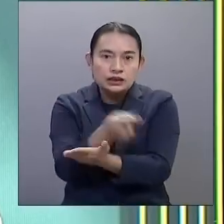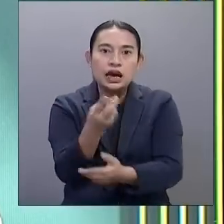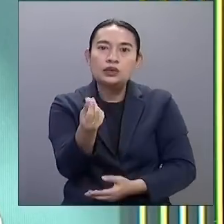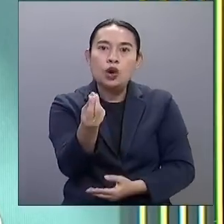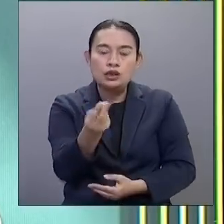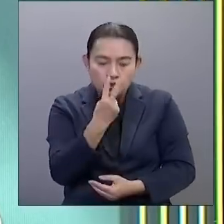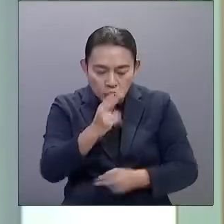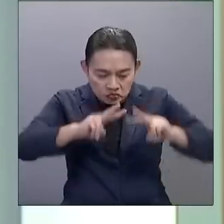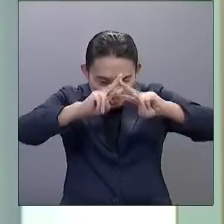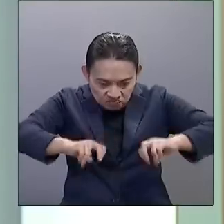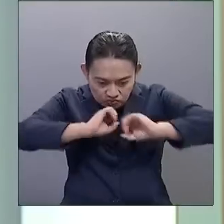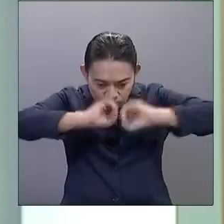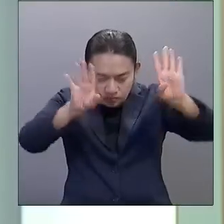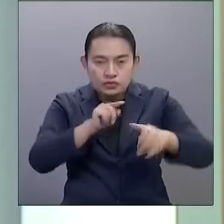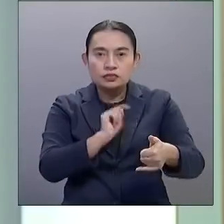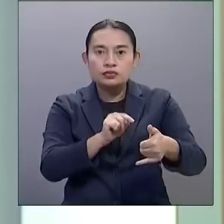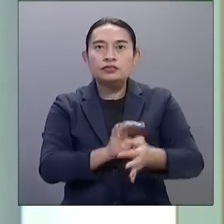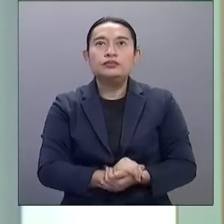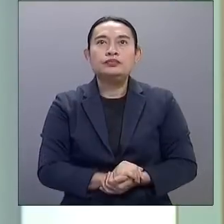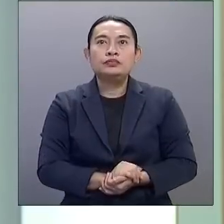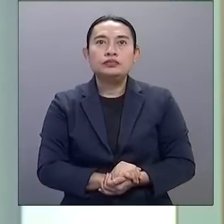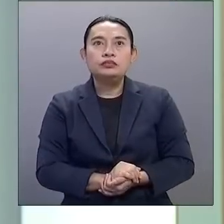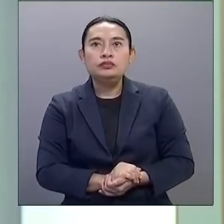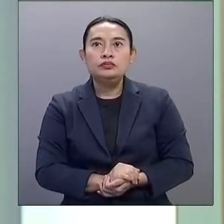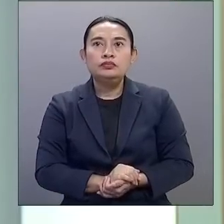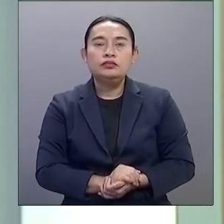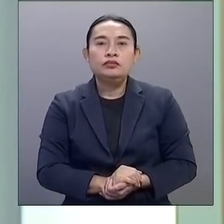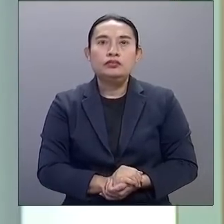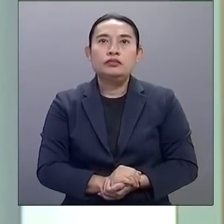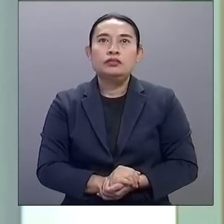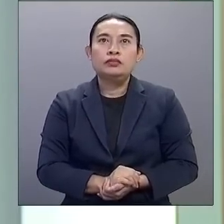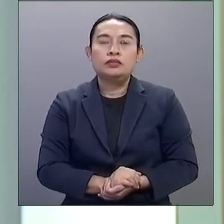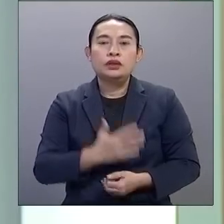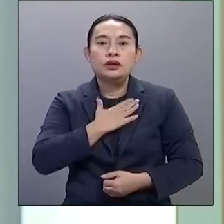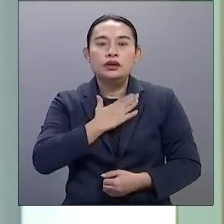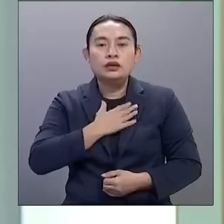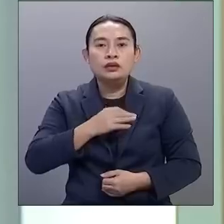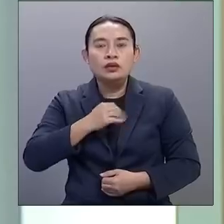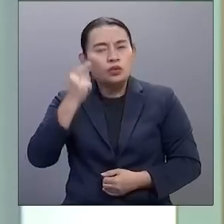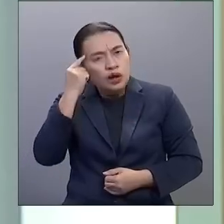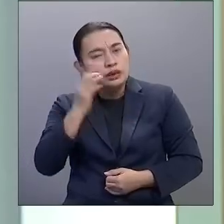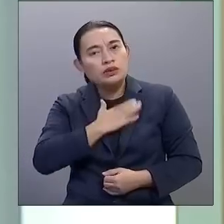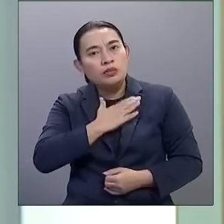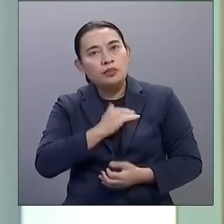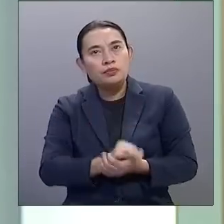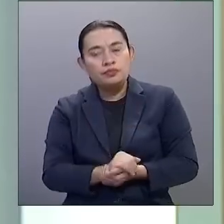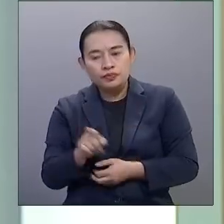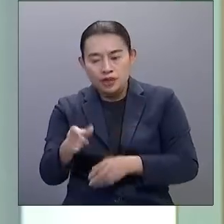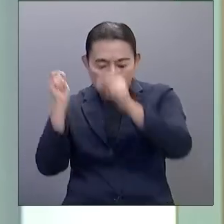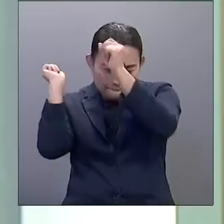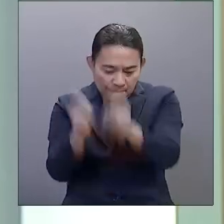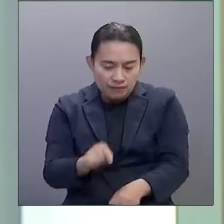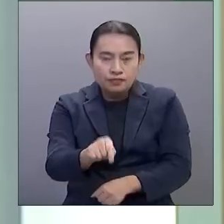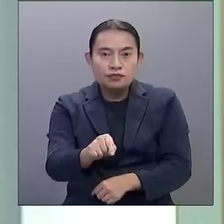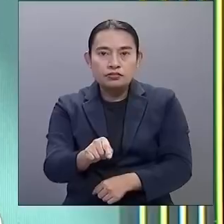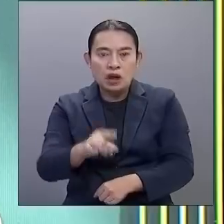ครับแต่ในส่วนตัวเนี่ยเอาจากความคิดเห็นเราสามคนนะที่นั่งคุยกันตรงนี้การทำแบบนั้นก็คือมันถือว่ารุนแรงเกินไปใช่